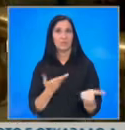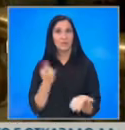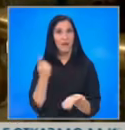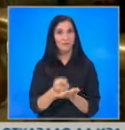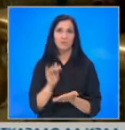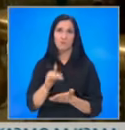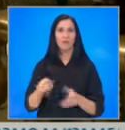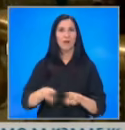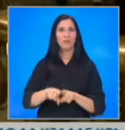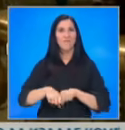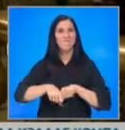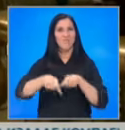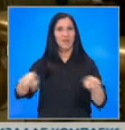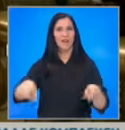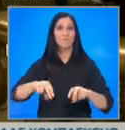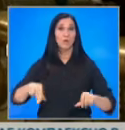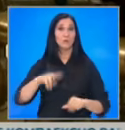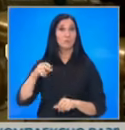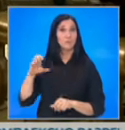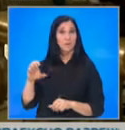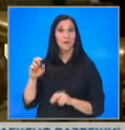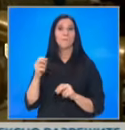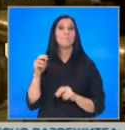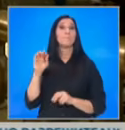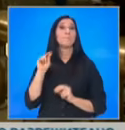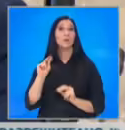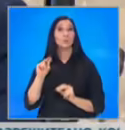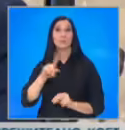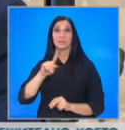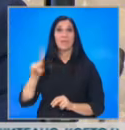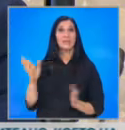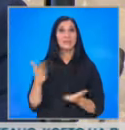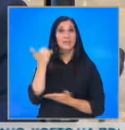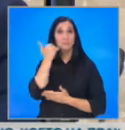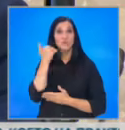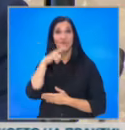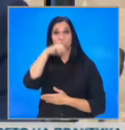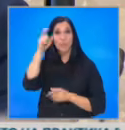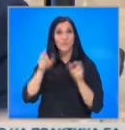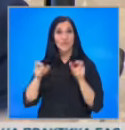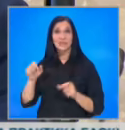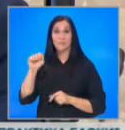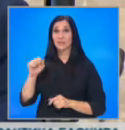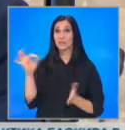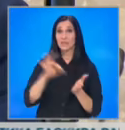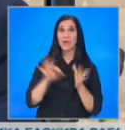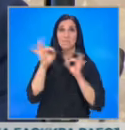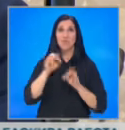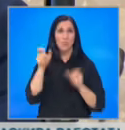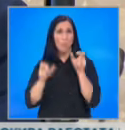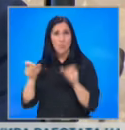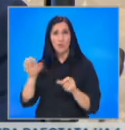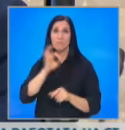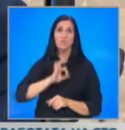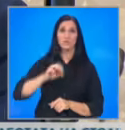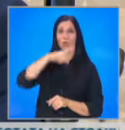полето. От ДПС предупредиха да не се използва топлофикация за партийни цели. Нито парното, нито топлата вода на София ще спре.